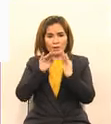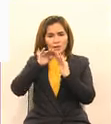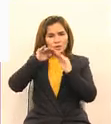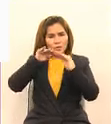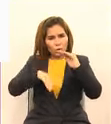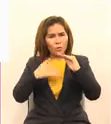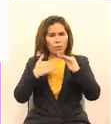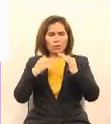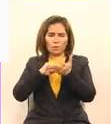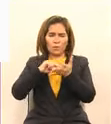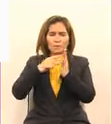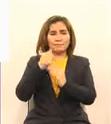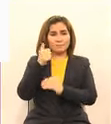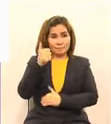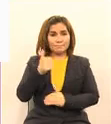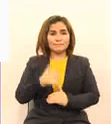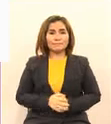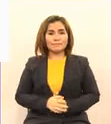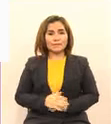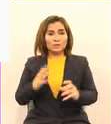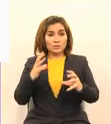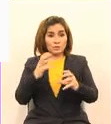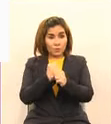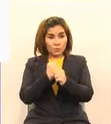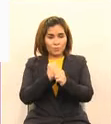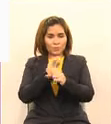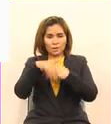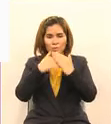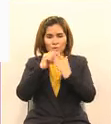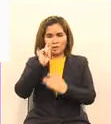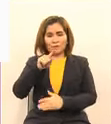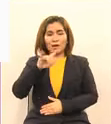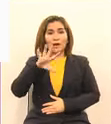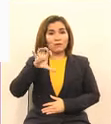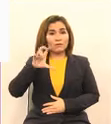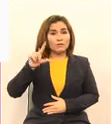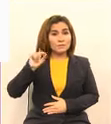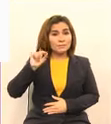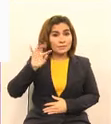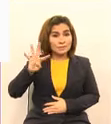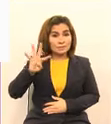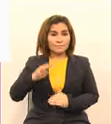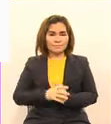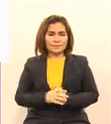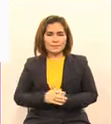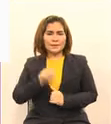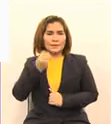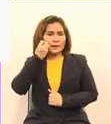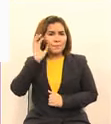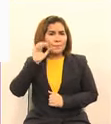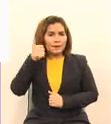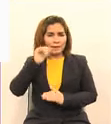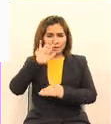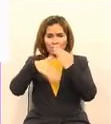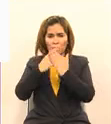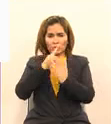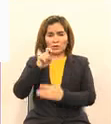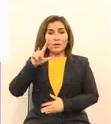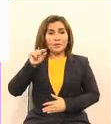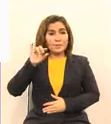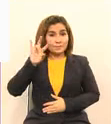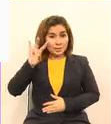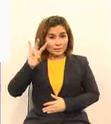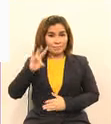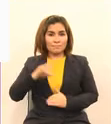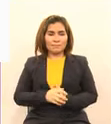ด์สรุปนิดหนึ่งครับ1,524 รายนี้เราบอกว่ากลับบ้านแล้ว127 สะสม